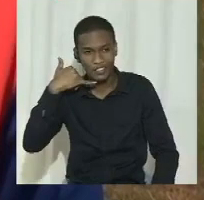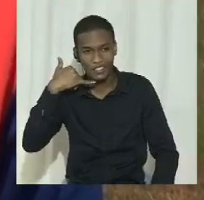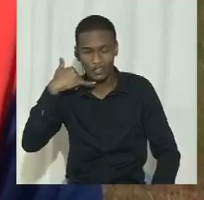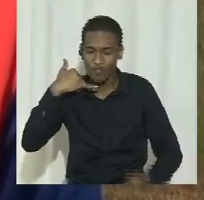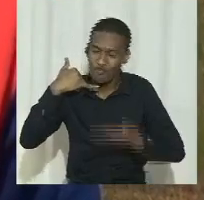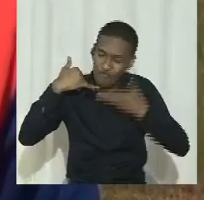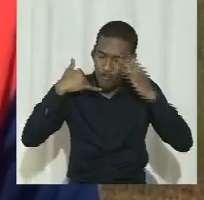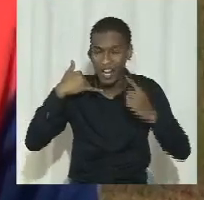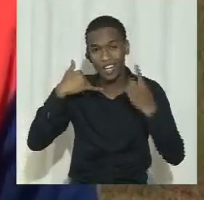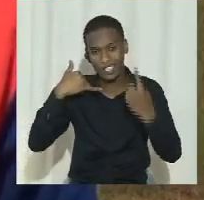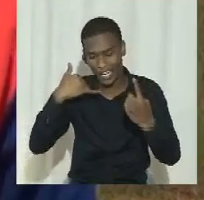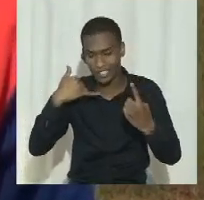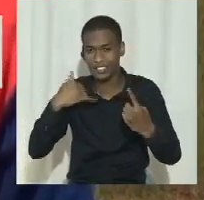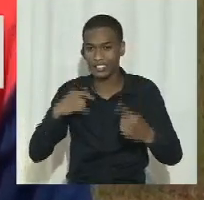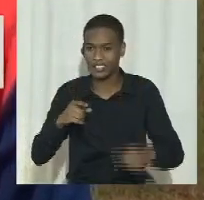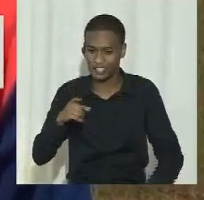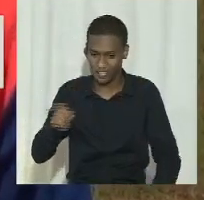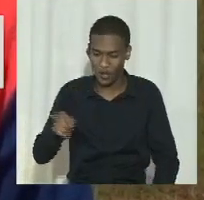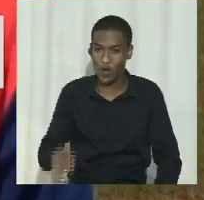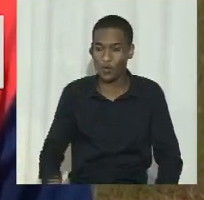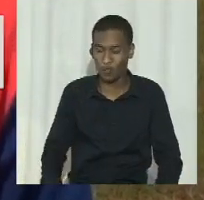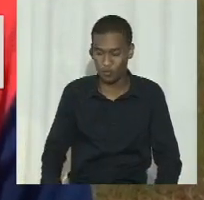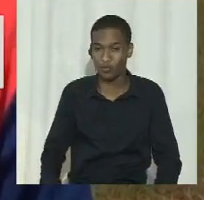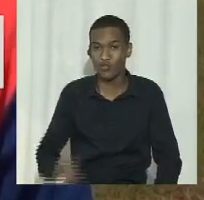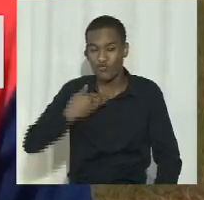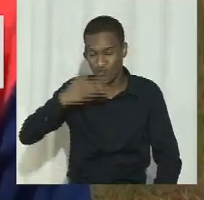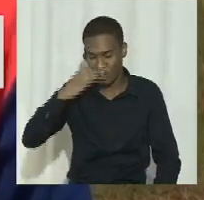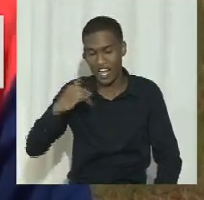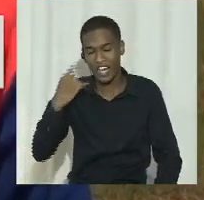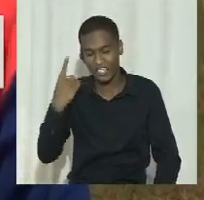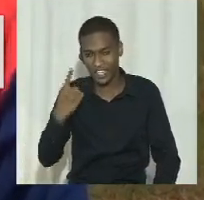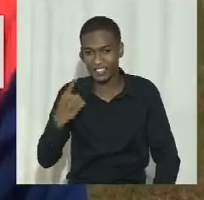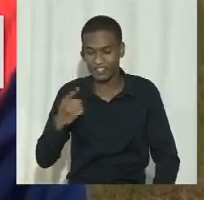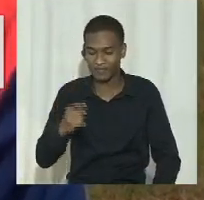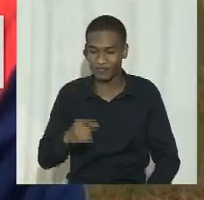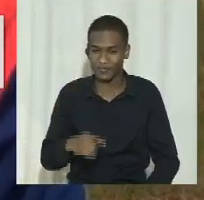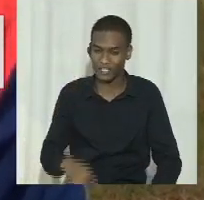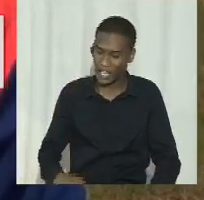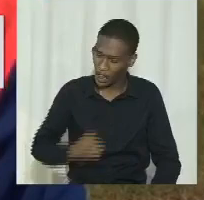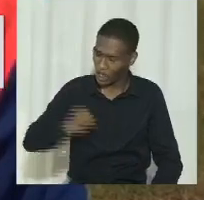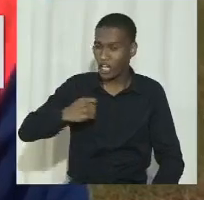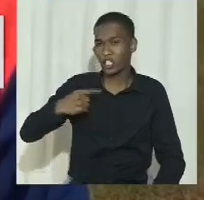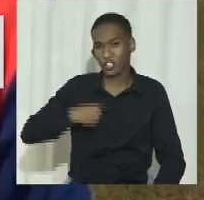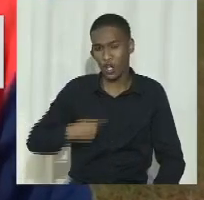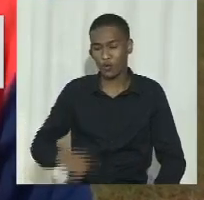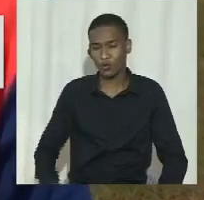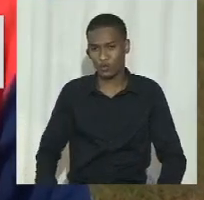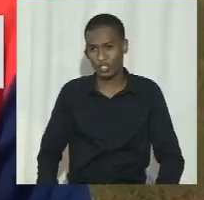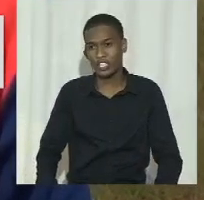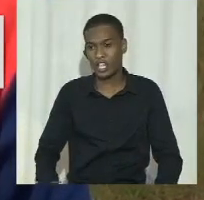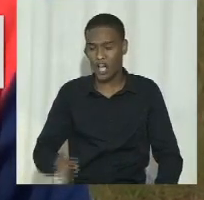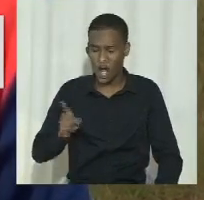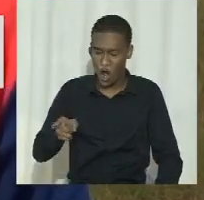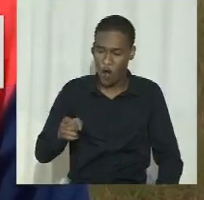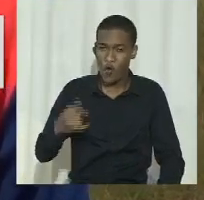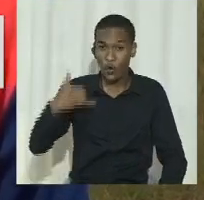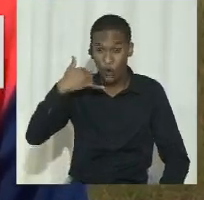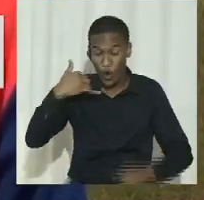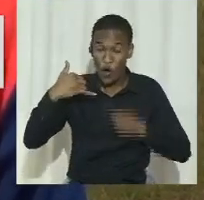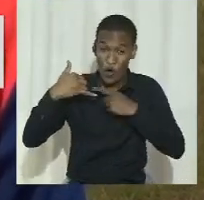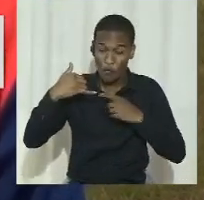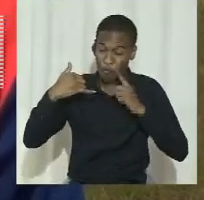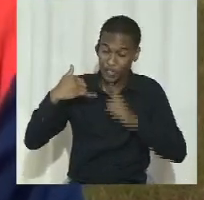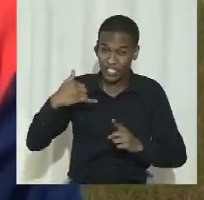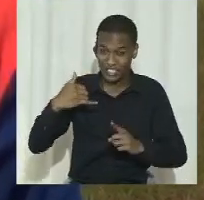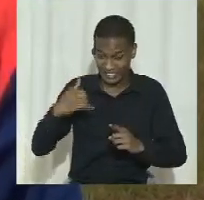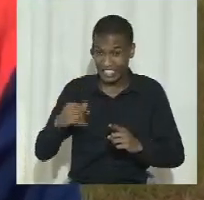andriamatoa doara monina eto amin'ity faritra ity ihany. Taitra tokoa satria milaza izy fa hoe niakatra sabolo metatra ny